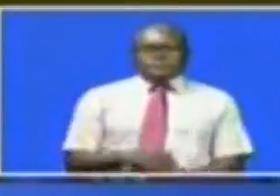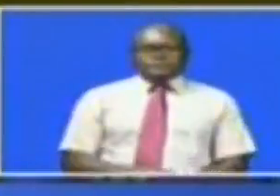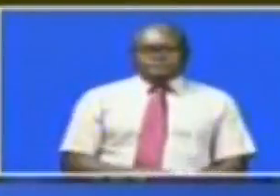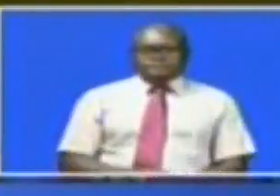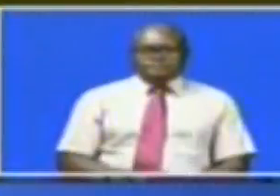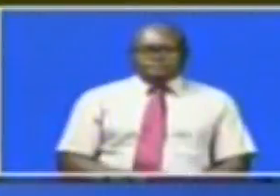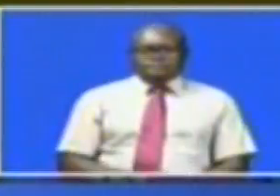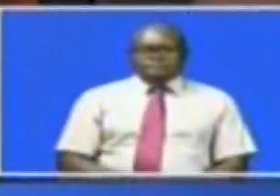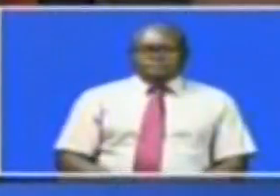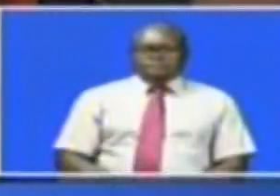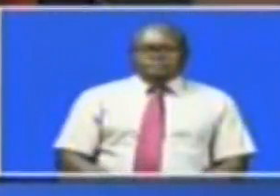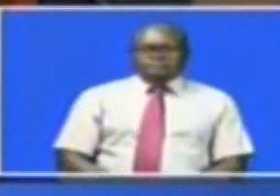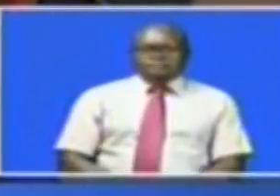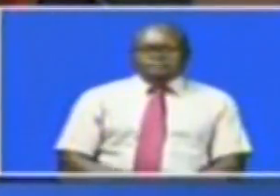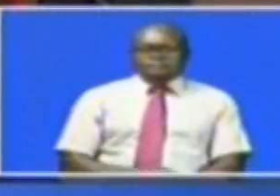NTV.